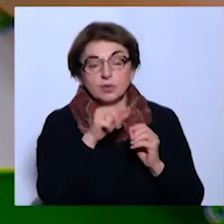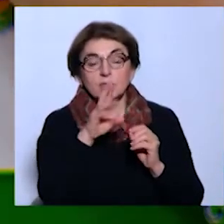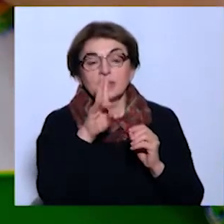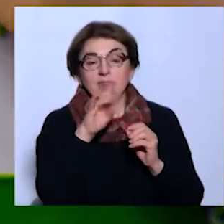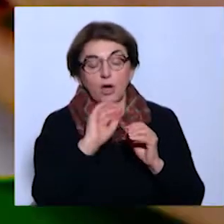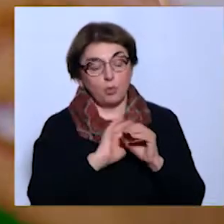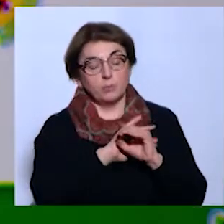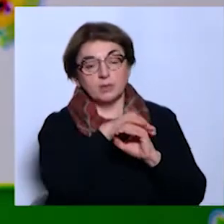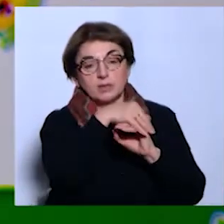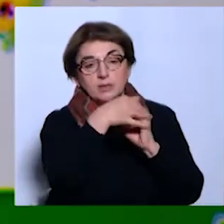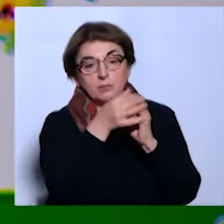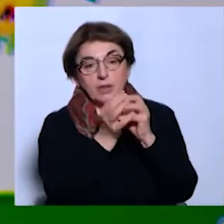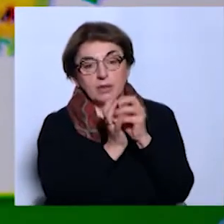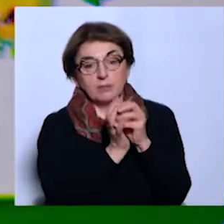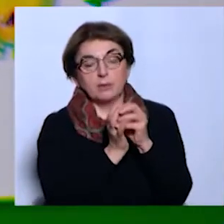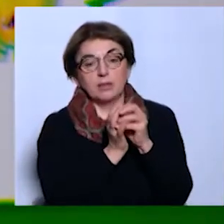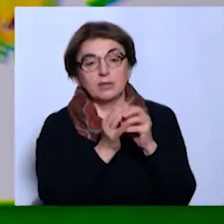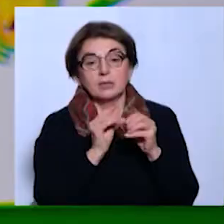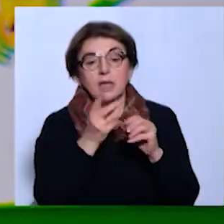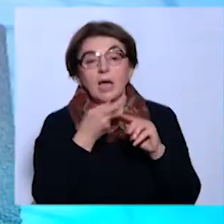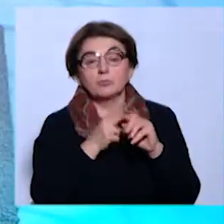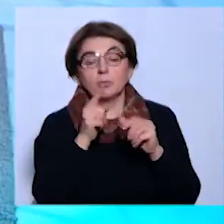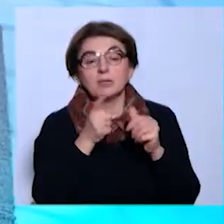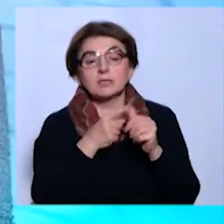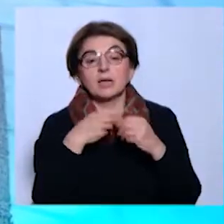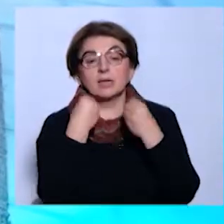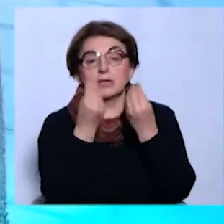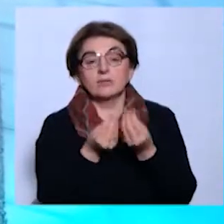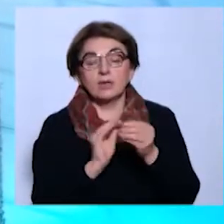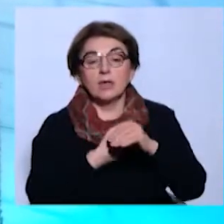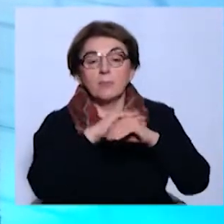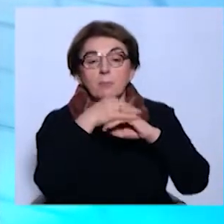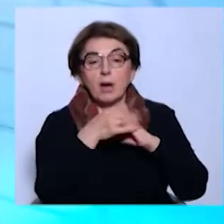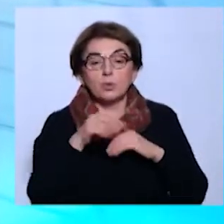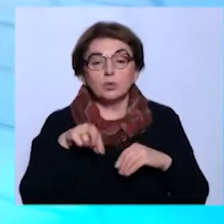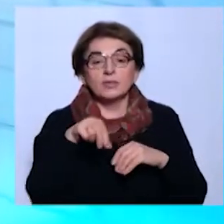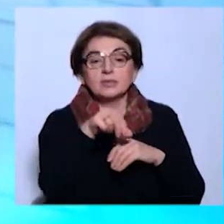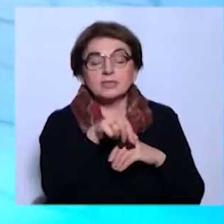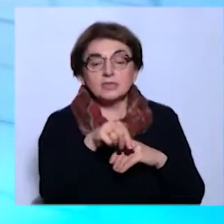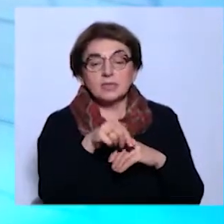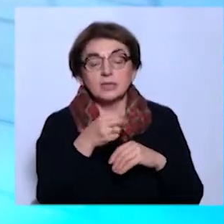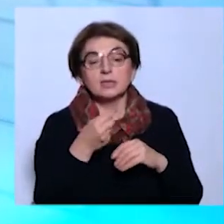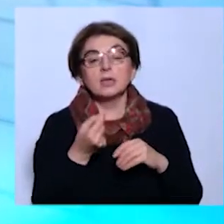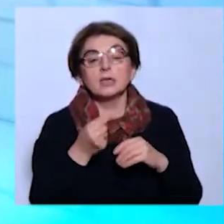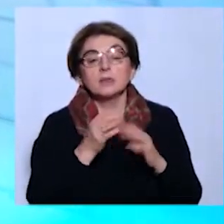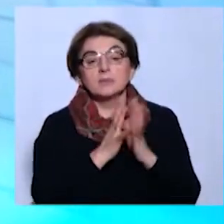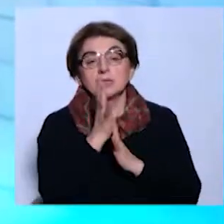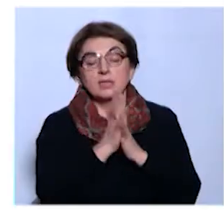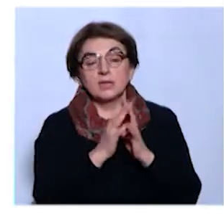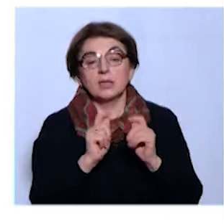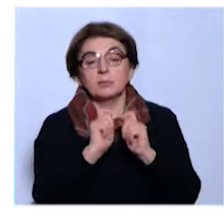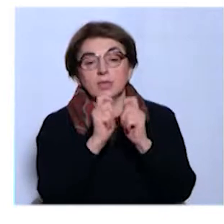იფარება თესლი. ამიტომაც ფარულთესლოვანი მცენარეები ეწოდებათ ყვავილოვან მცენარეებს